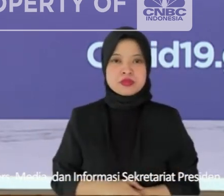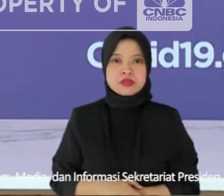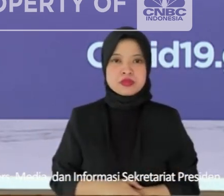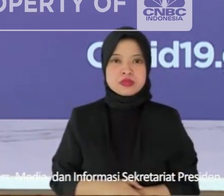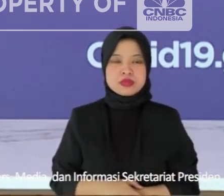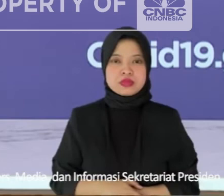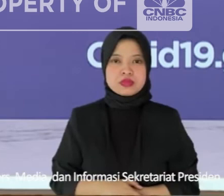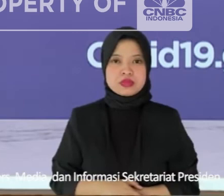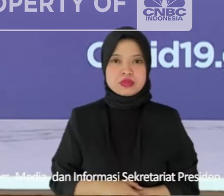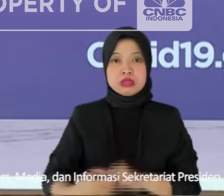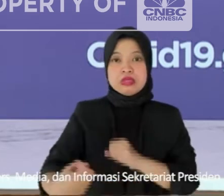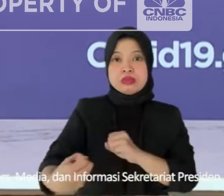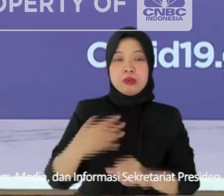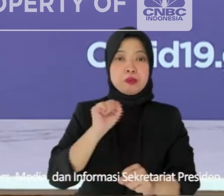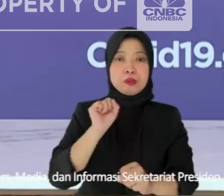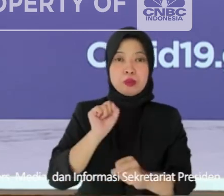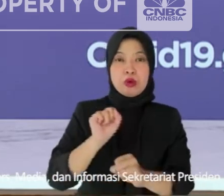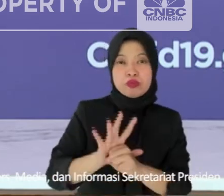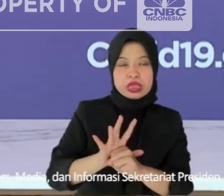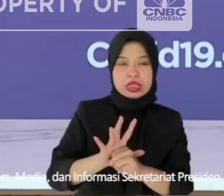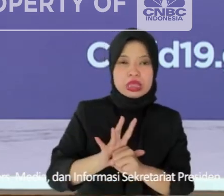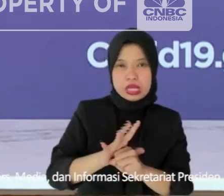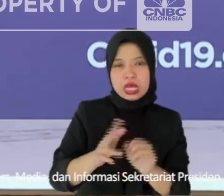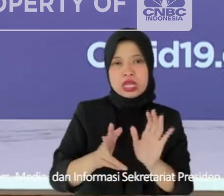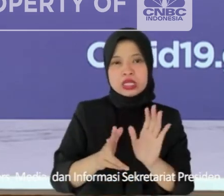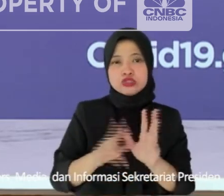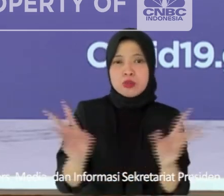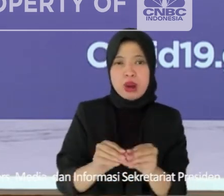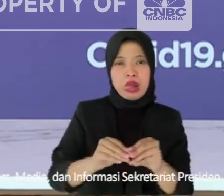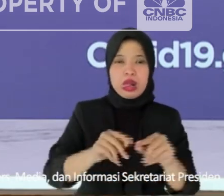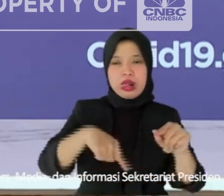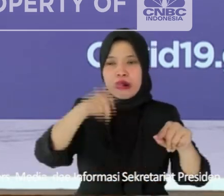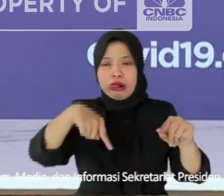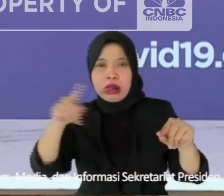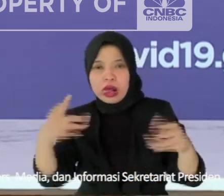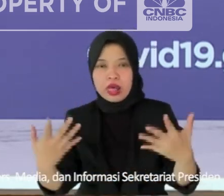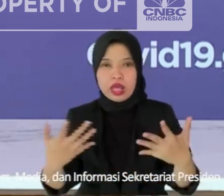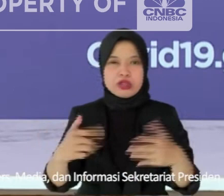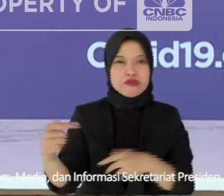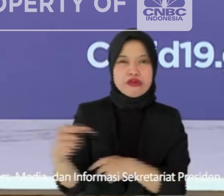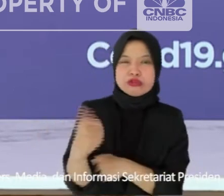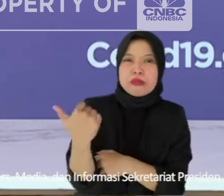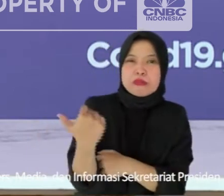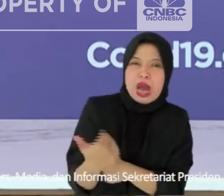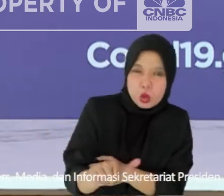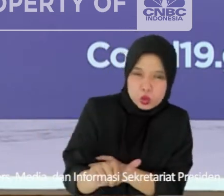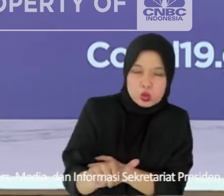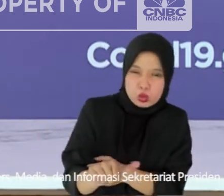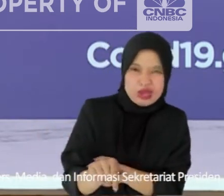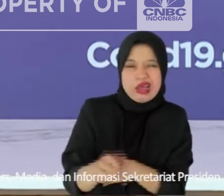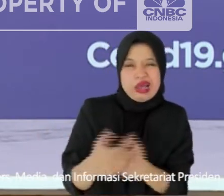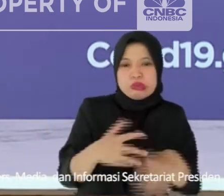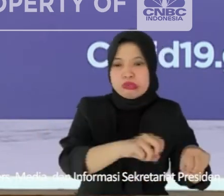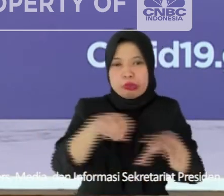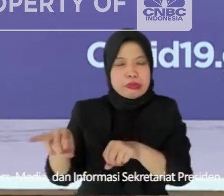Hai dengan kasus positif yang masih fluktuatif Serta adanya varian of konser dari mutasi